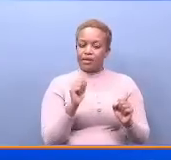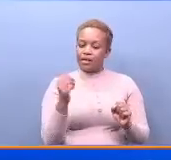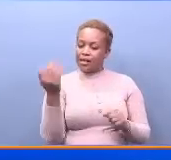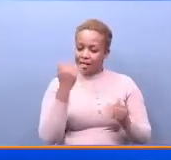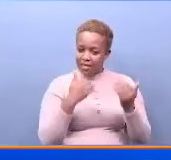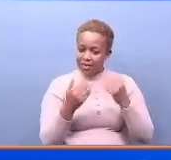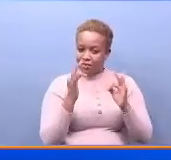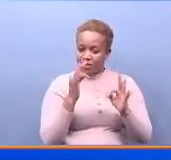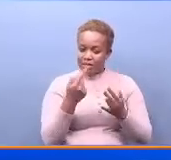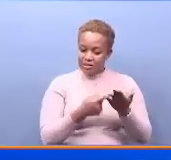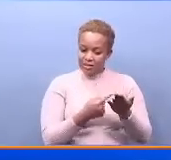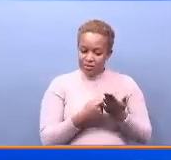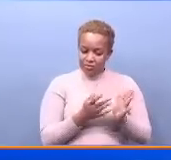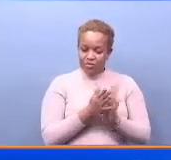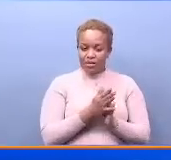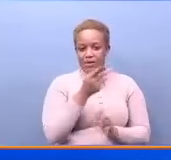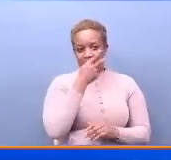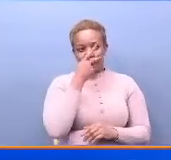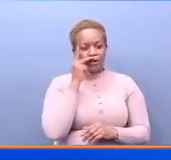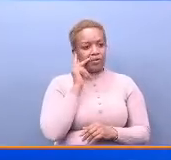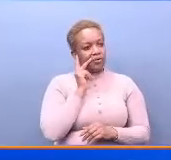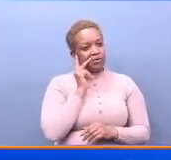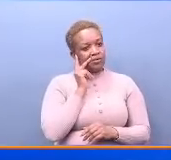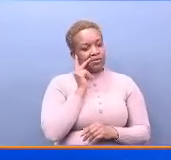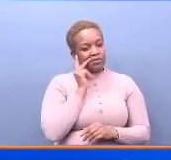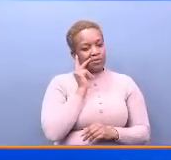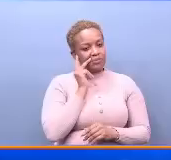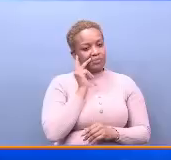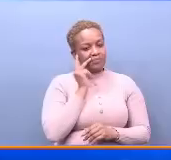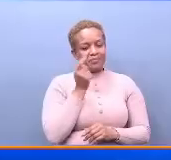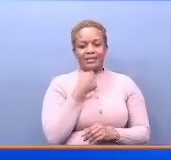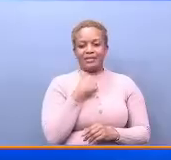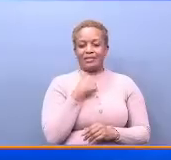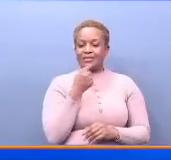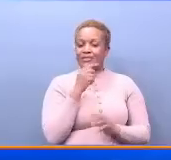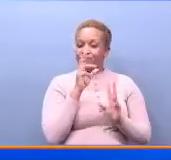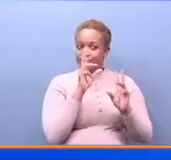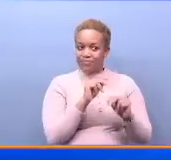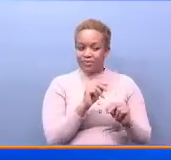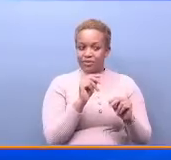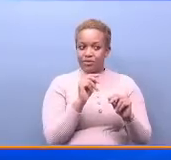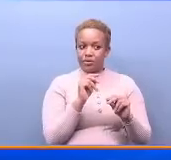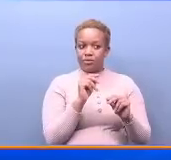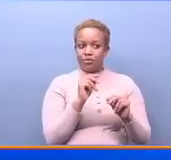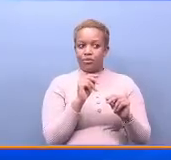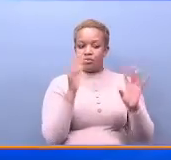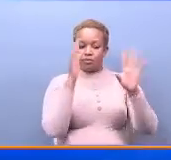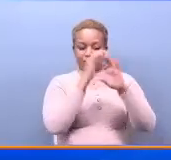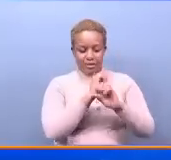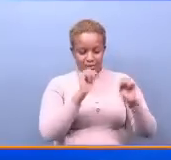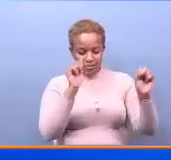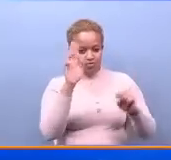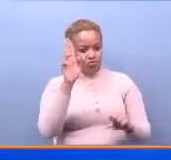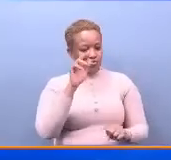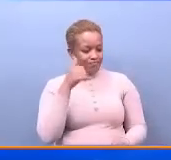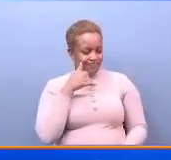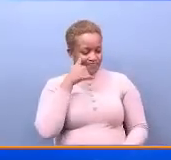bado. Akaniambia haiwezekani. So mheshimiwa Rais akanipigia simu.